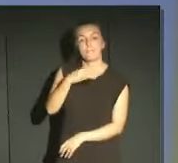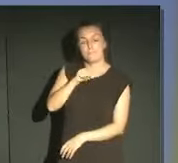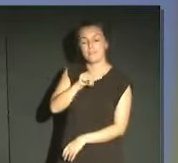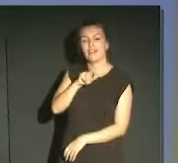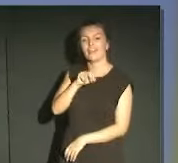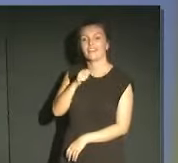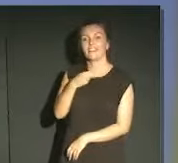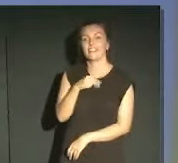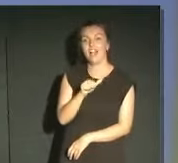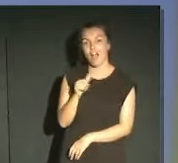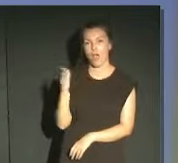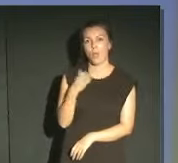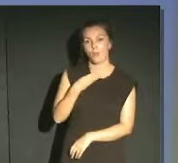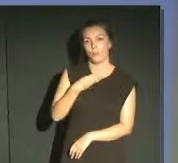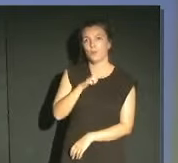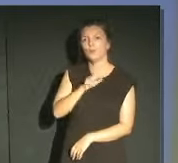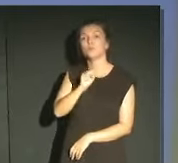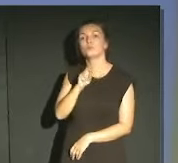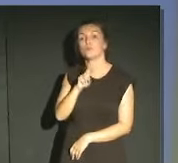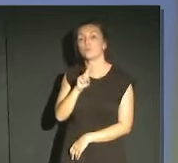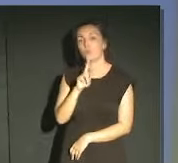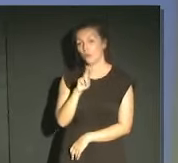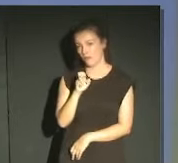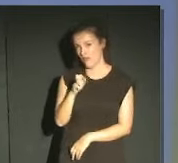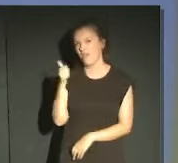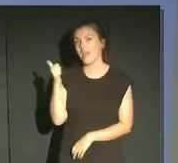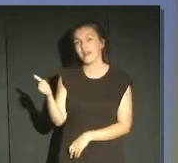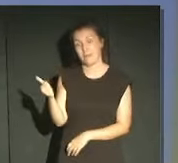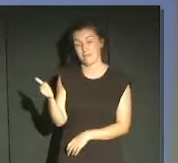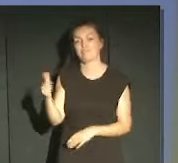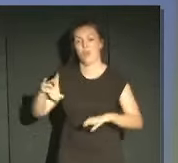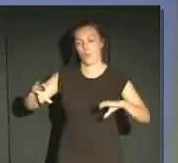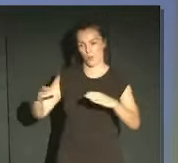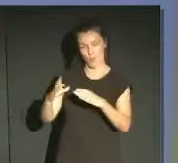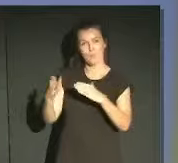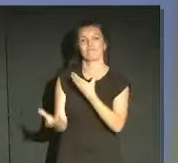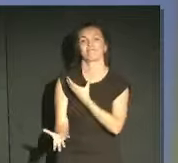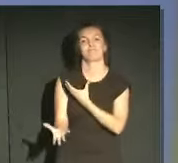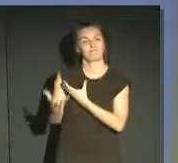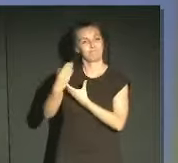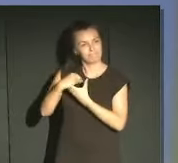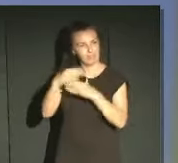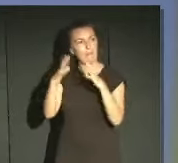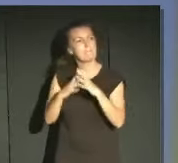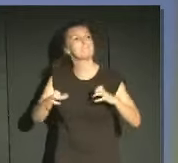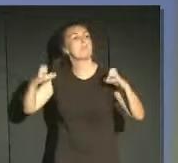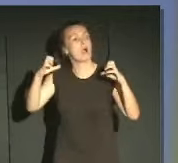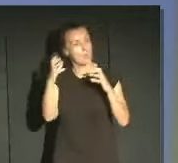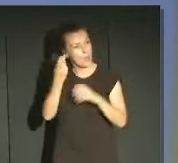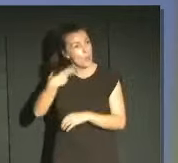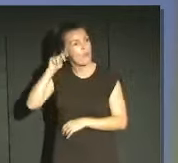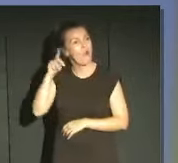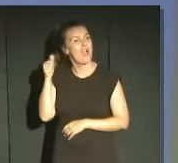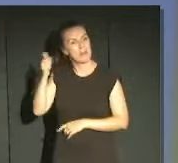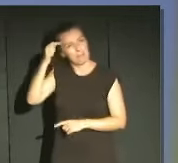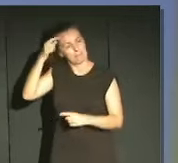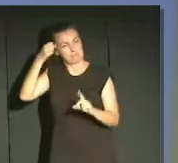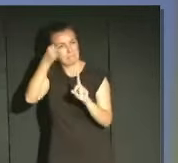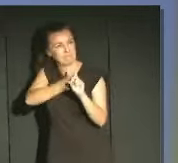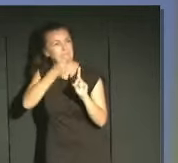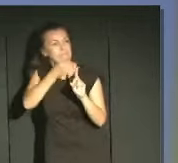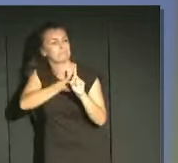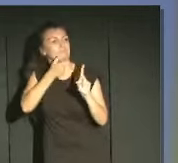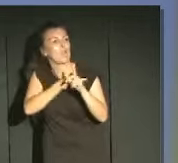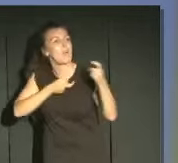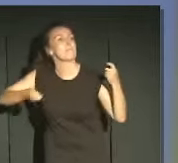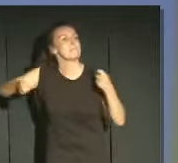et rejoint le groupe et la délégation au Parlement européen et notamment elle elle a combattu le